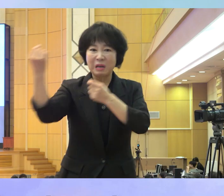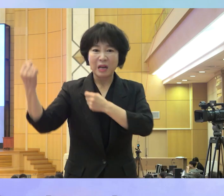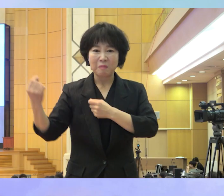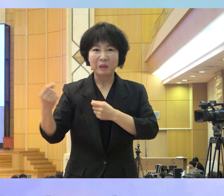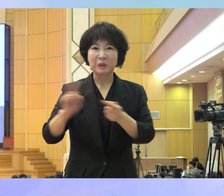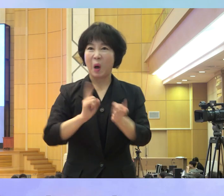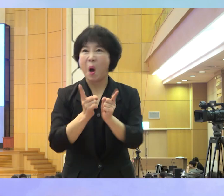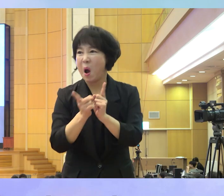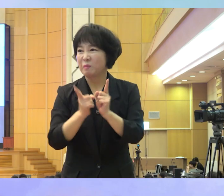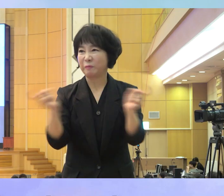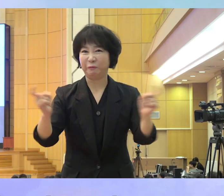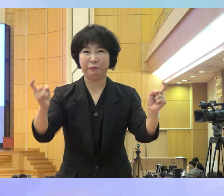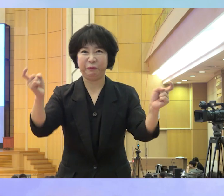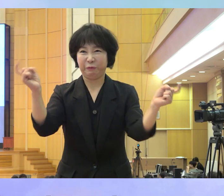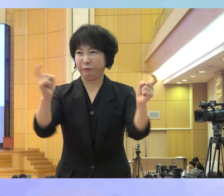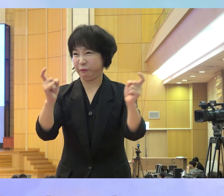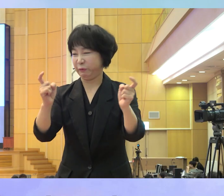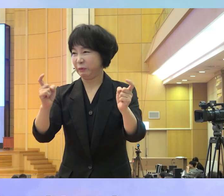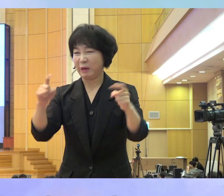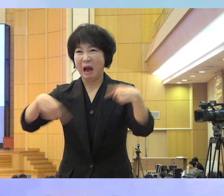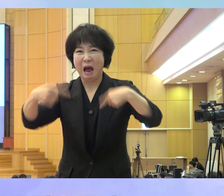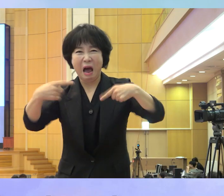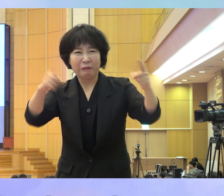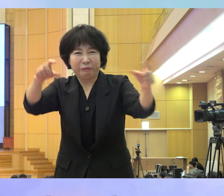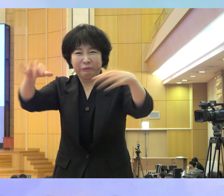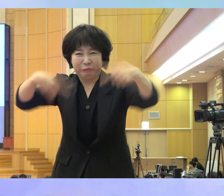서로 막 쟁론이 돼버린 거예요.